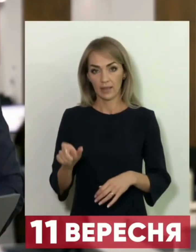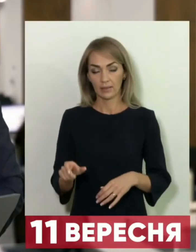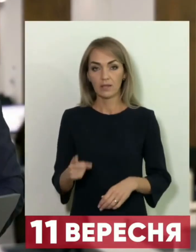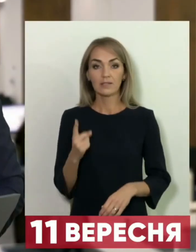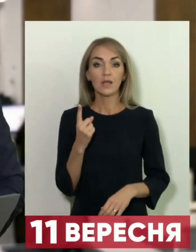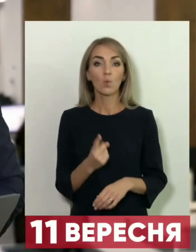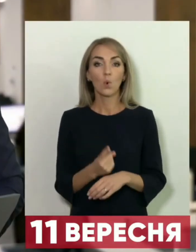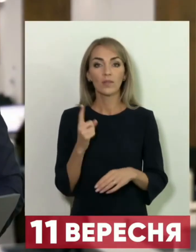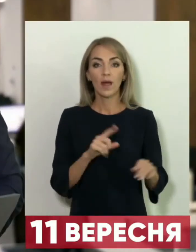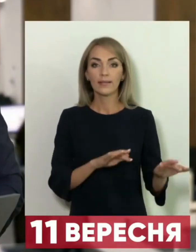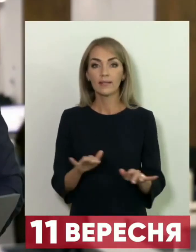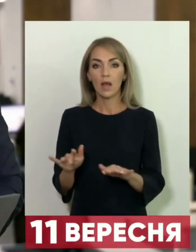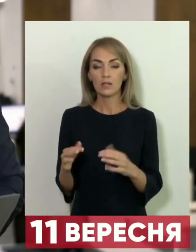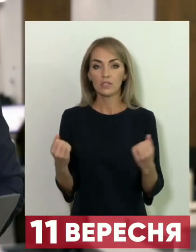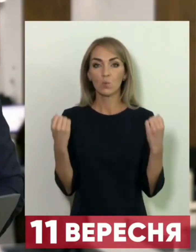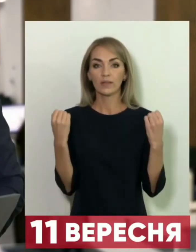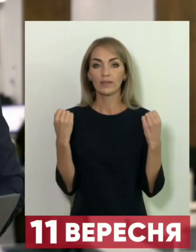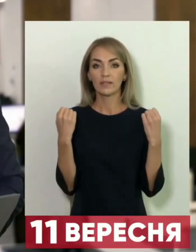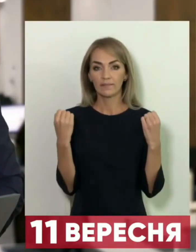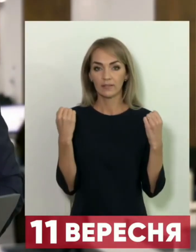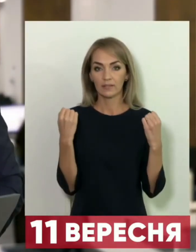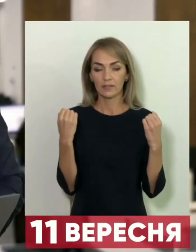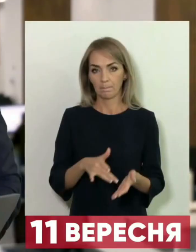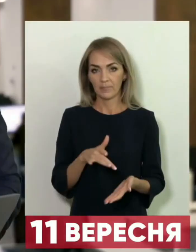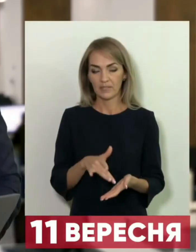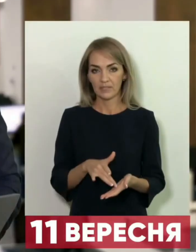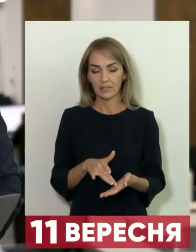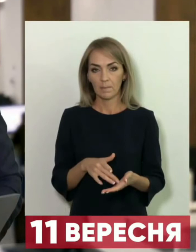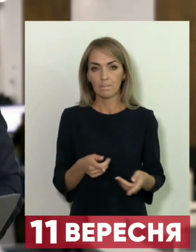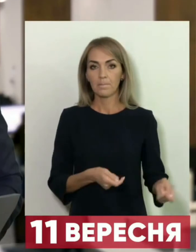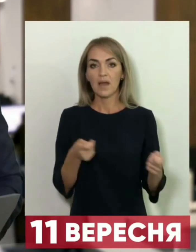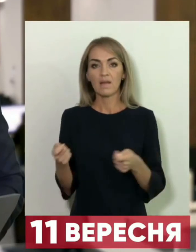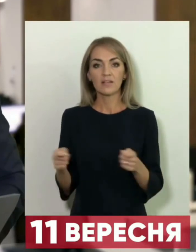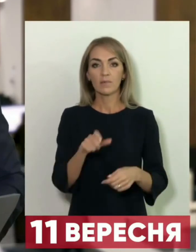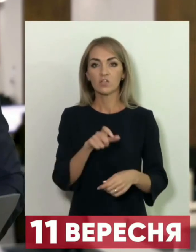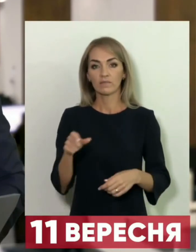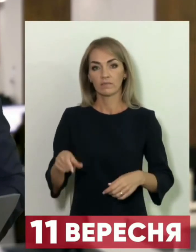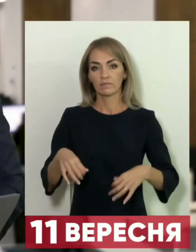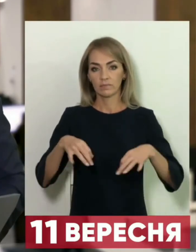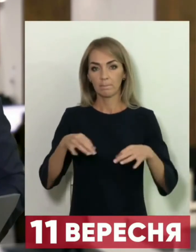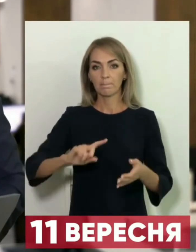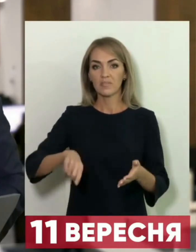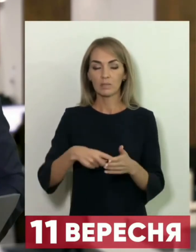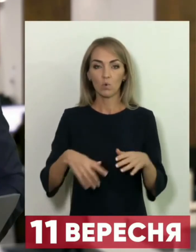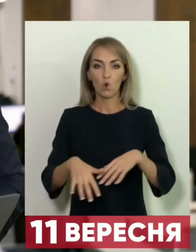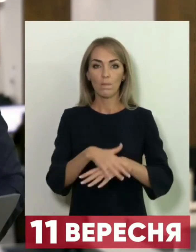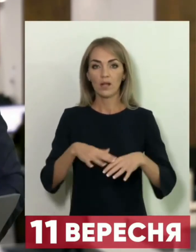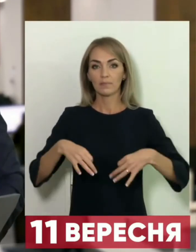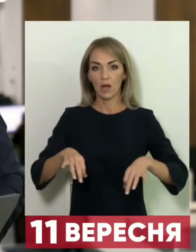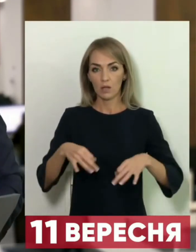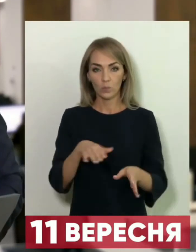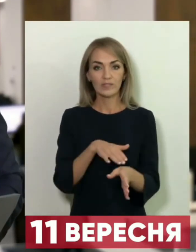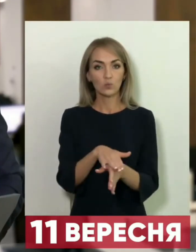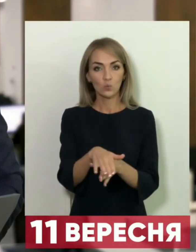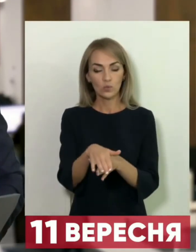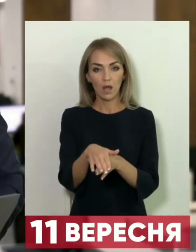Заборонена діяльність спортивних залів та фітнес-центрів. Перевезення пасажирів автомобільним та міським громадським транспортом